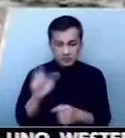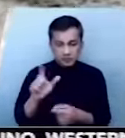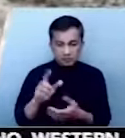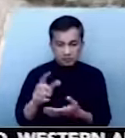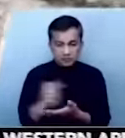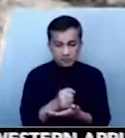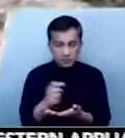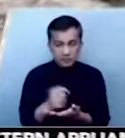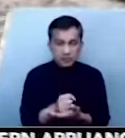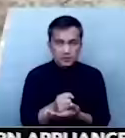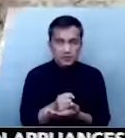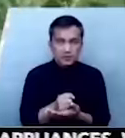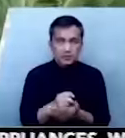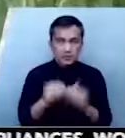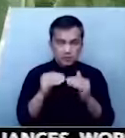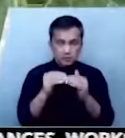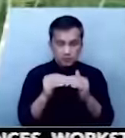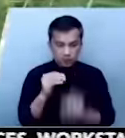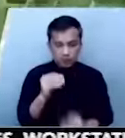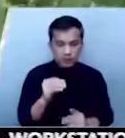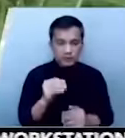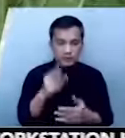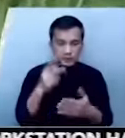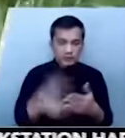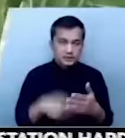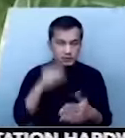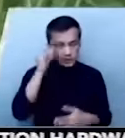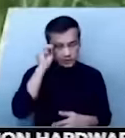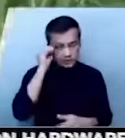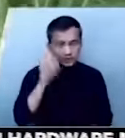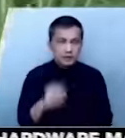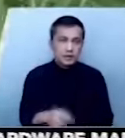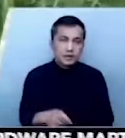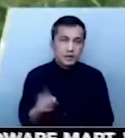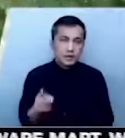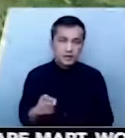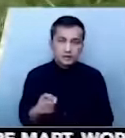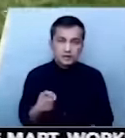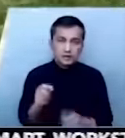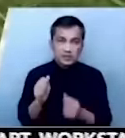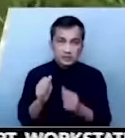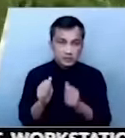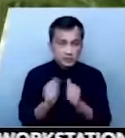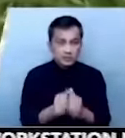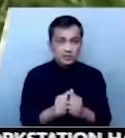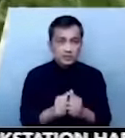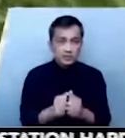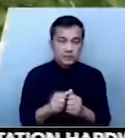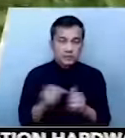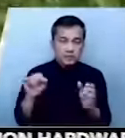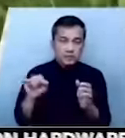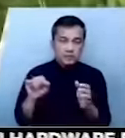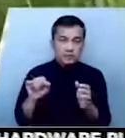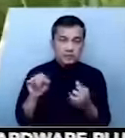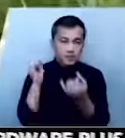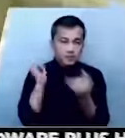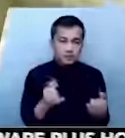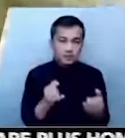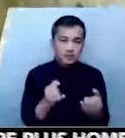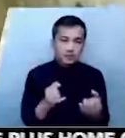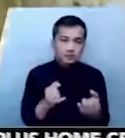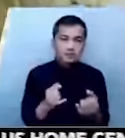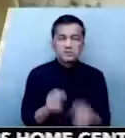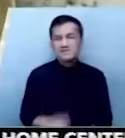talaga ay mababa yung presyo ng sibuyas. Kung sabayan mo pa ng onion imports, which will add to the supply,